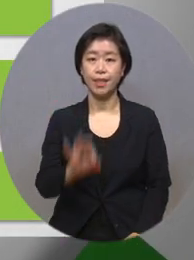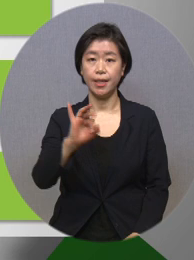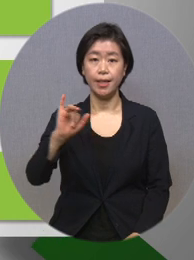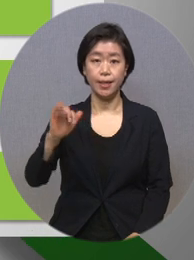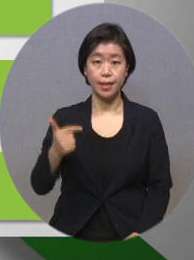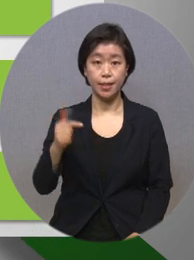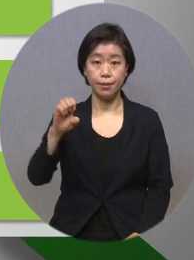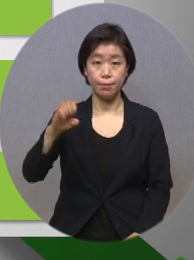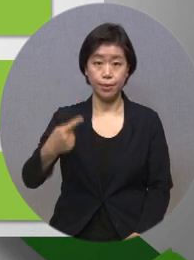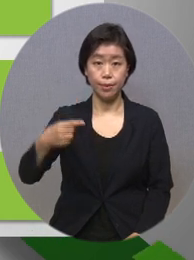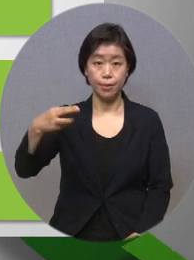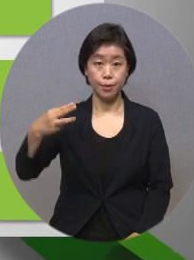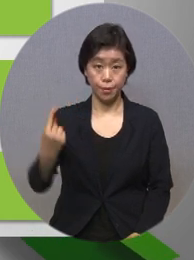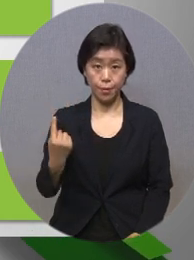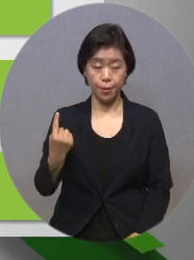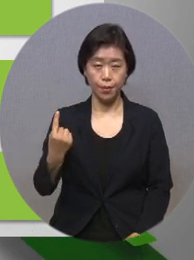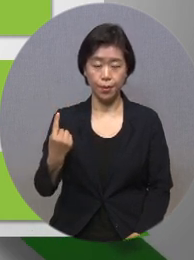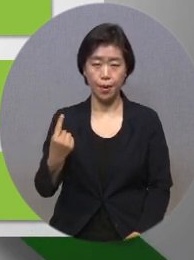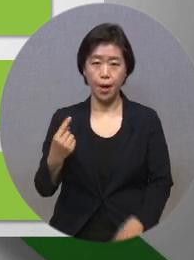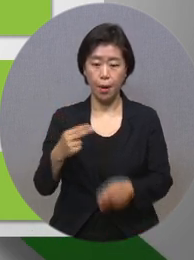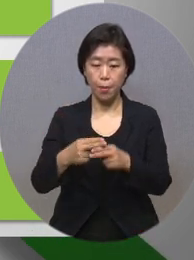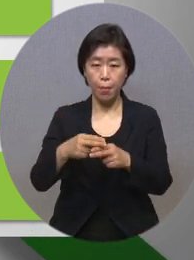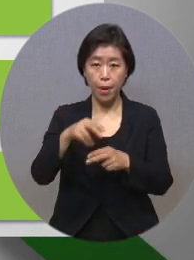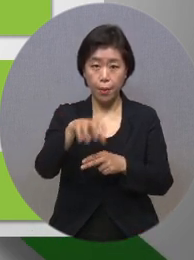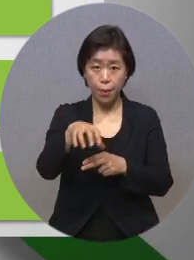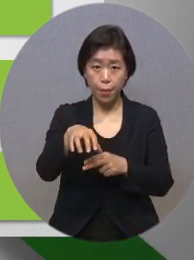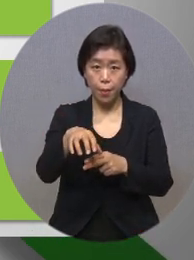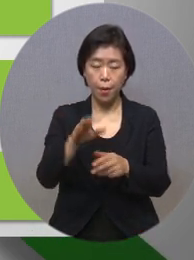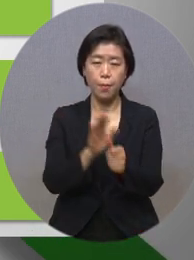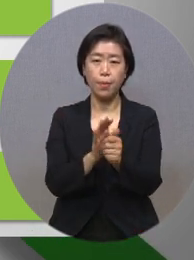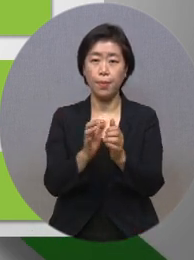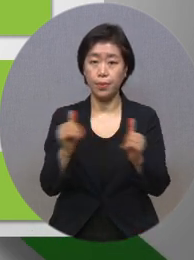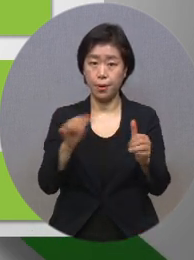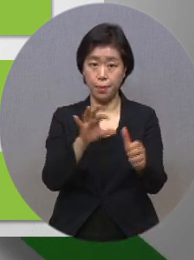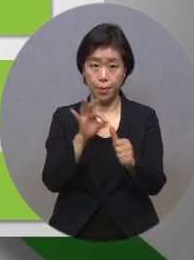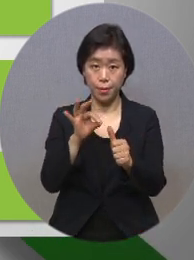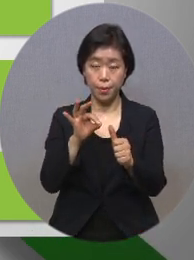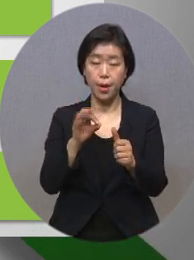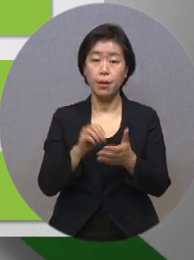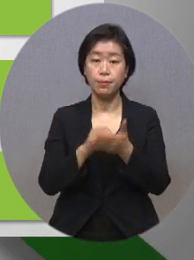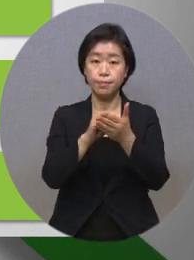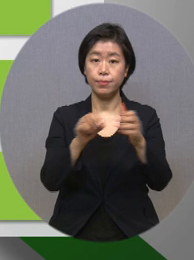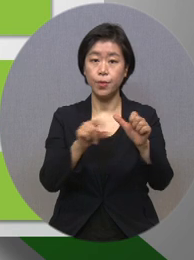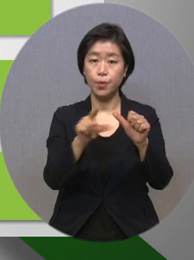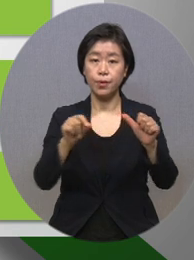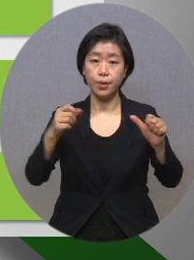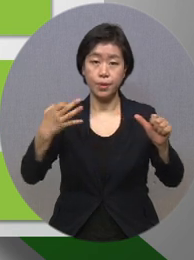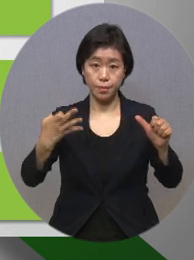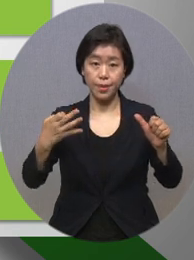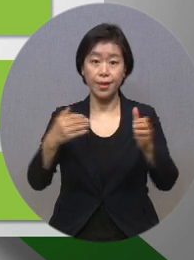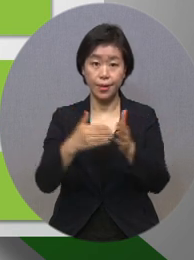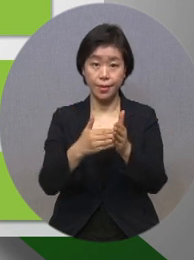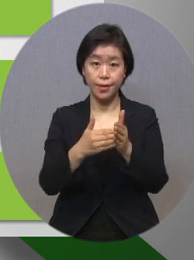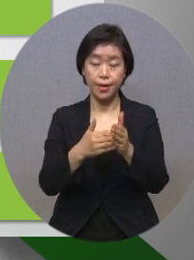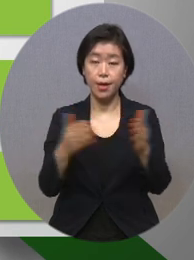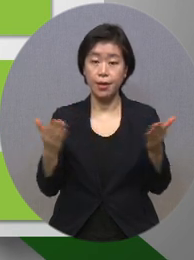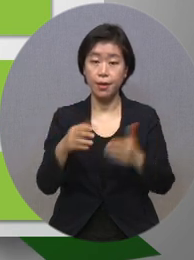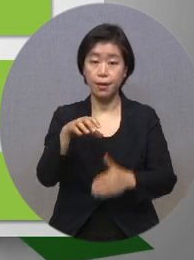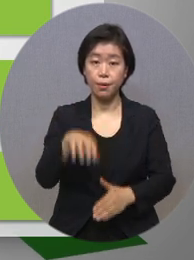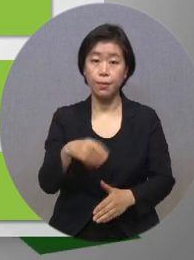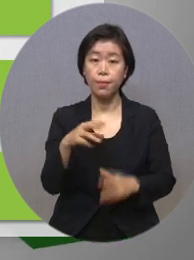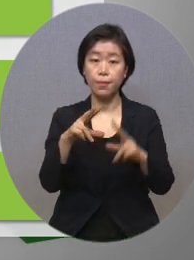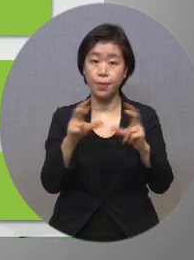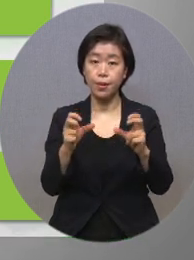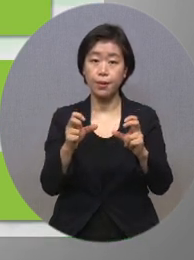주식회사 인프로에서 주방 보조원을 모집합니다. 접수 마감일은 5월 14일까지며 근무지는 경기